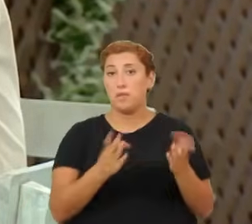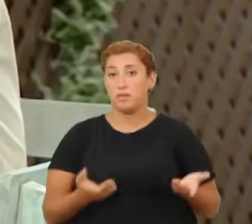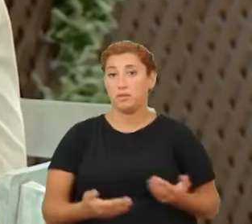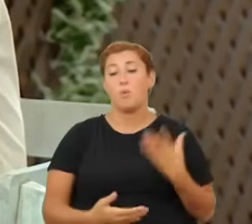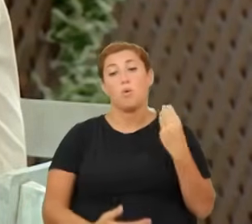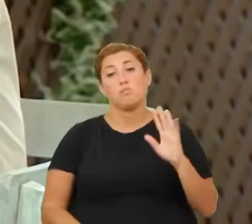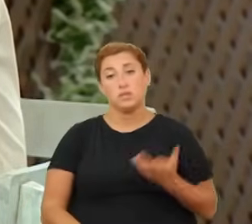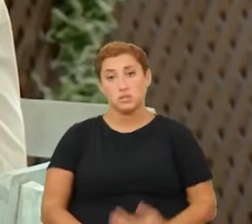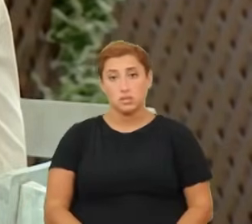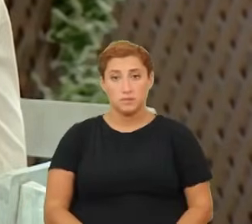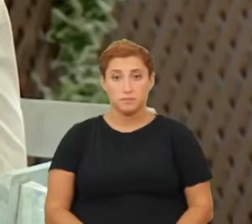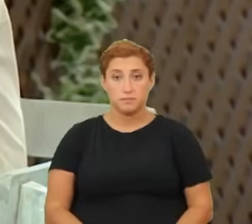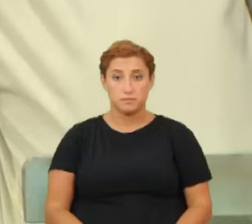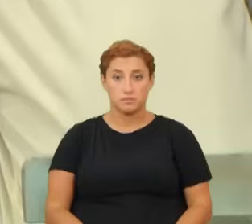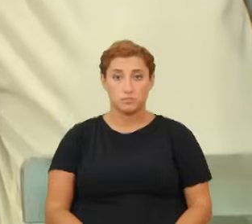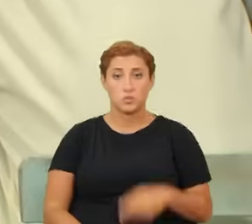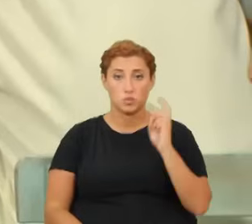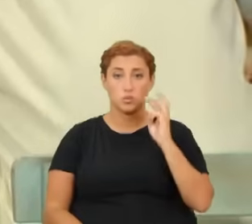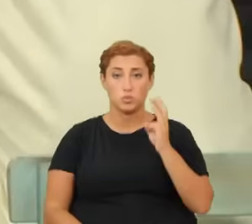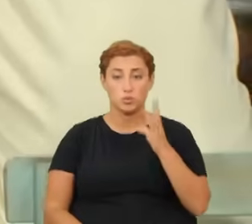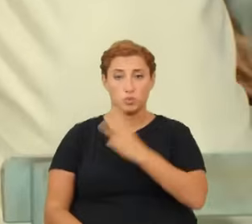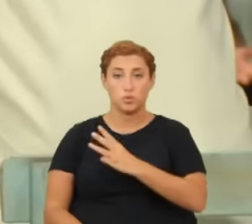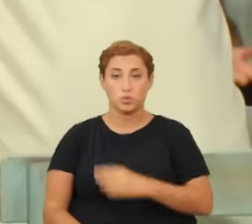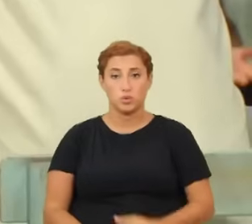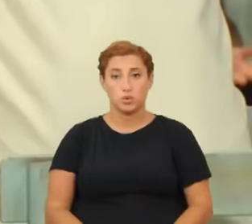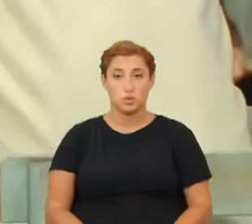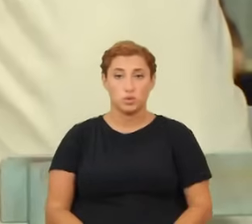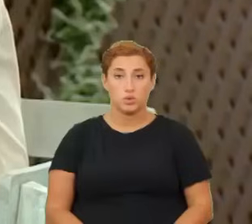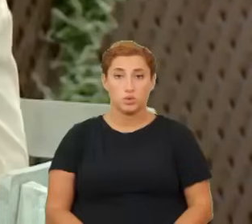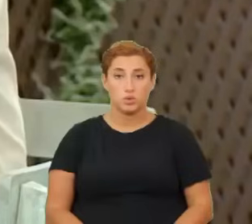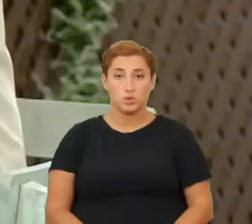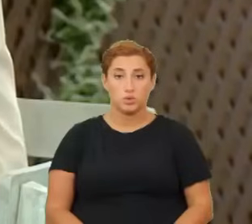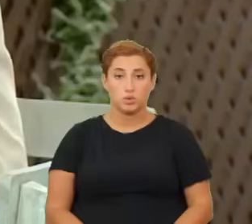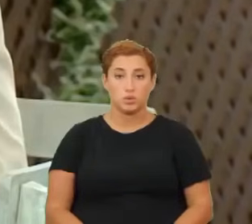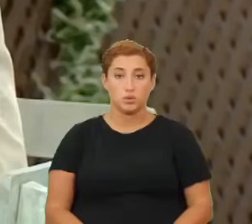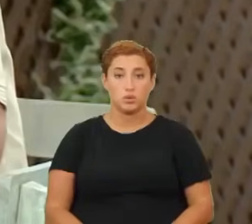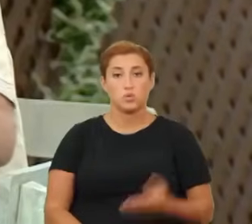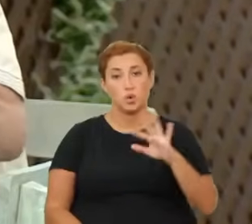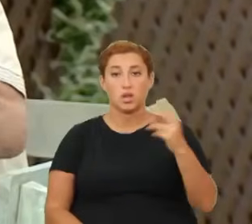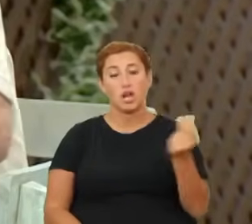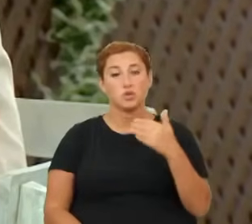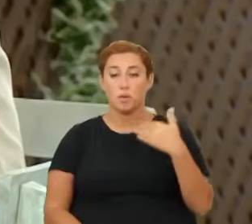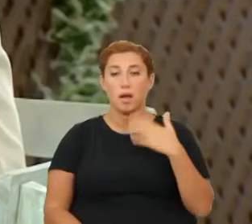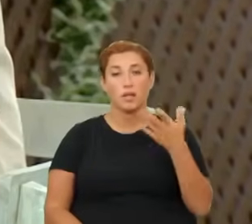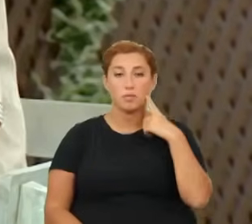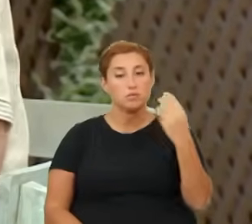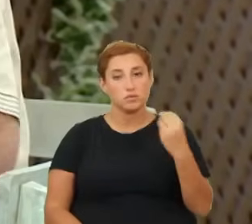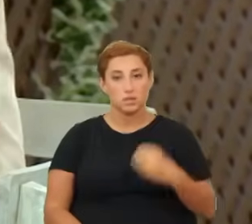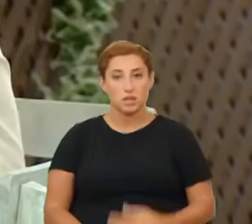mu? Olmaz. Üç gün. Muzaffer Fehmi'nin sözlerinden etkilendi. Şuna da kaçıyorum böyle. Hadi bakalım.